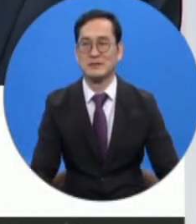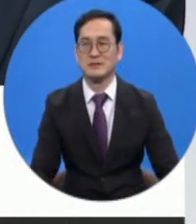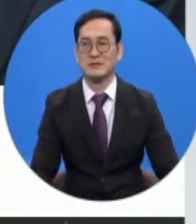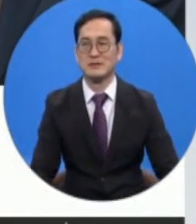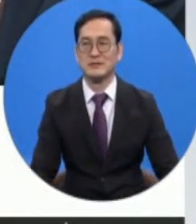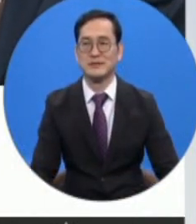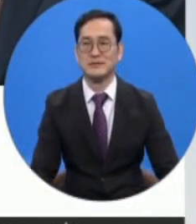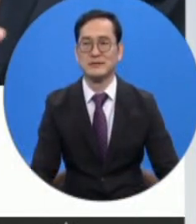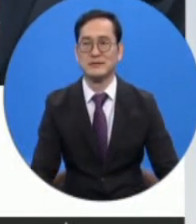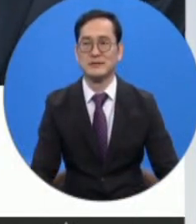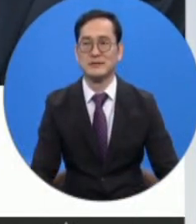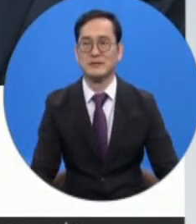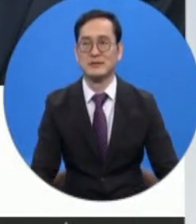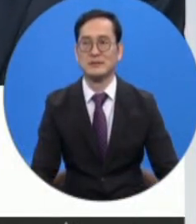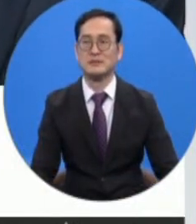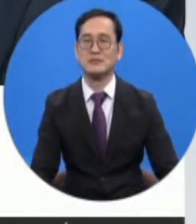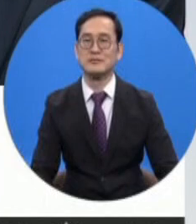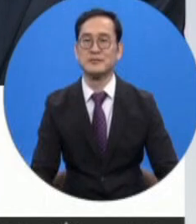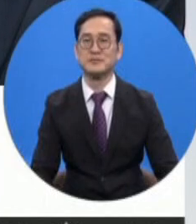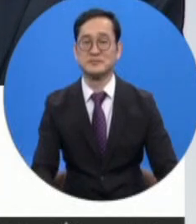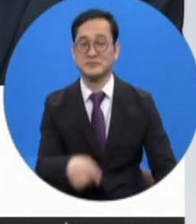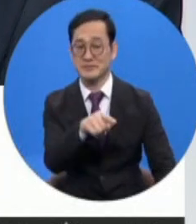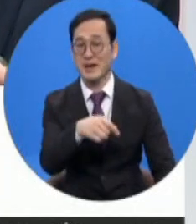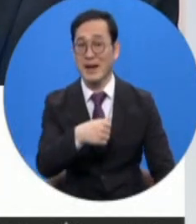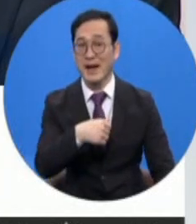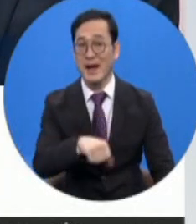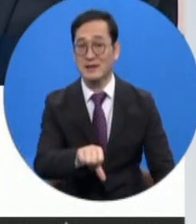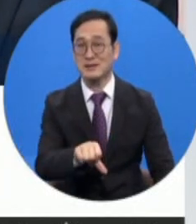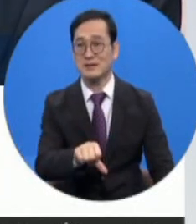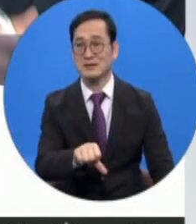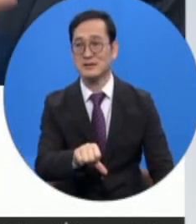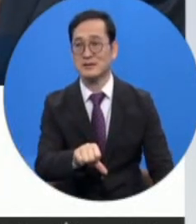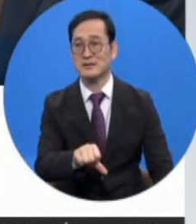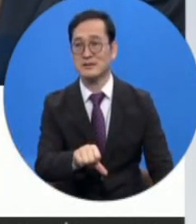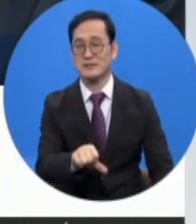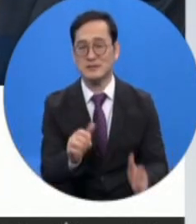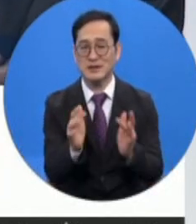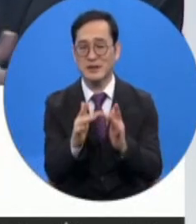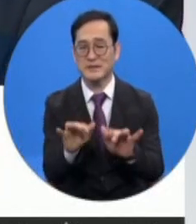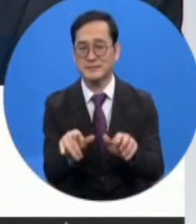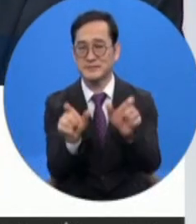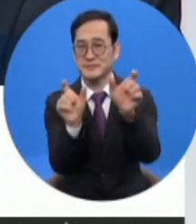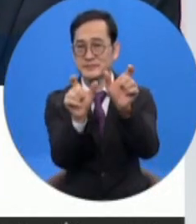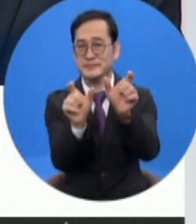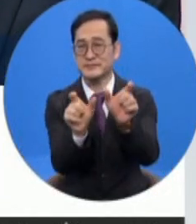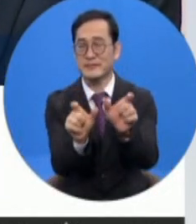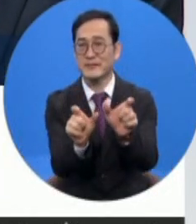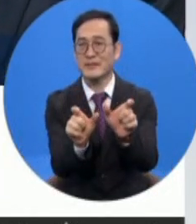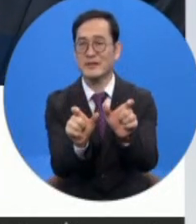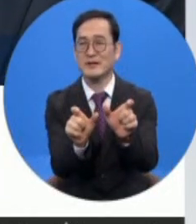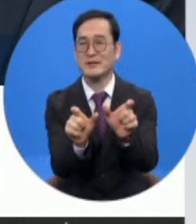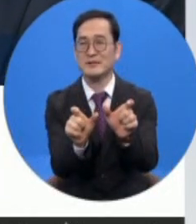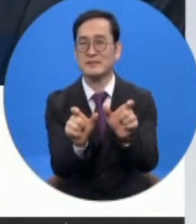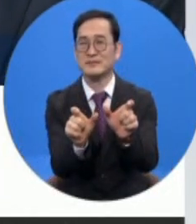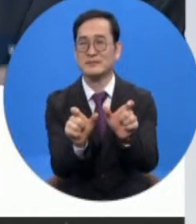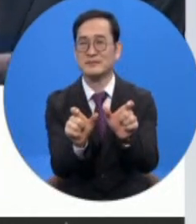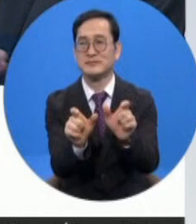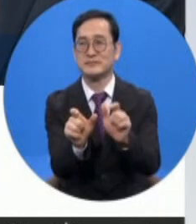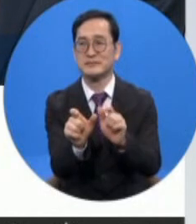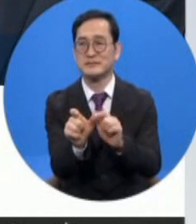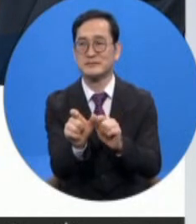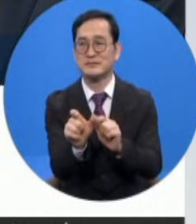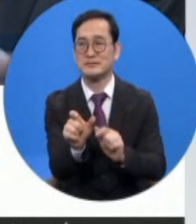했다. 뭐 이재명 후보의 아들이 이제 다 쓴 거겠죠. 댓글을 뭐 다른 사람이 갑자기 같은 아이디로 썼을 리는 없을 테니까요.